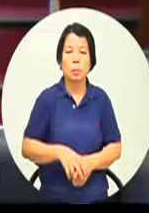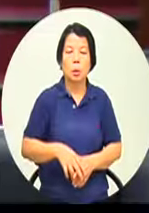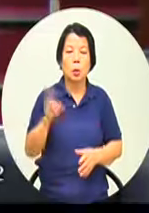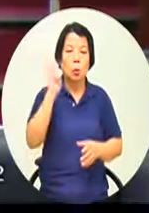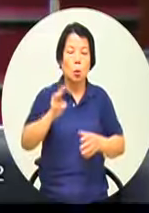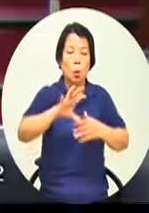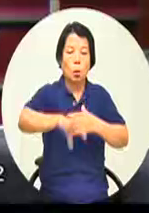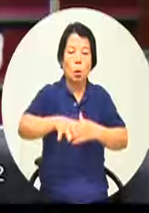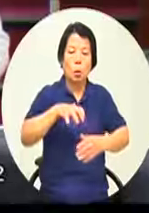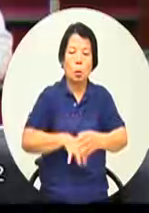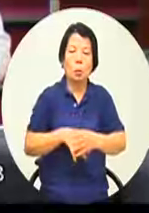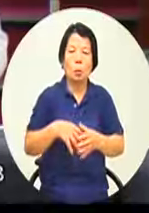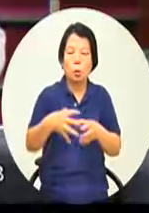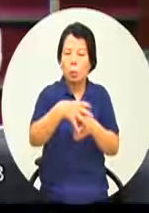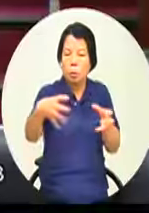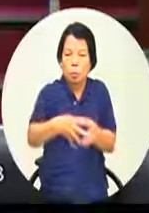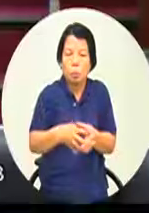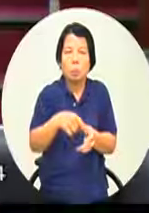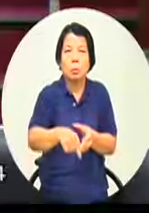啦。那